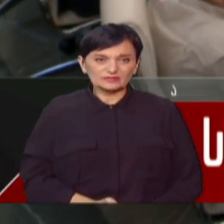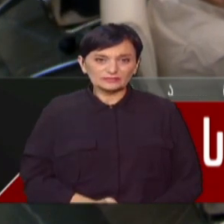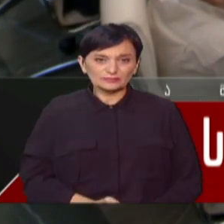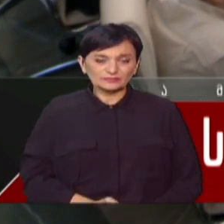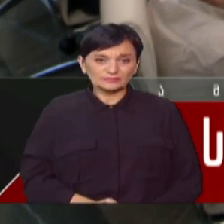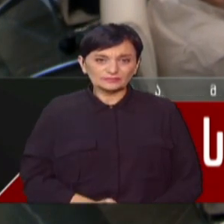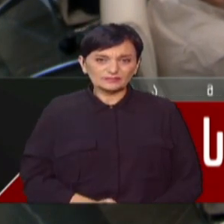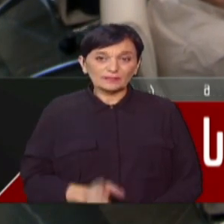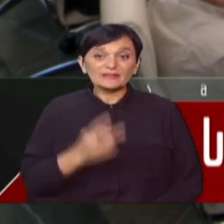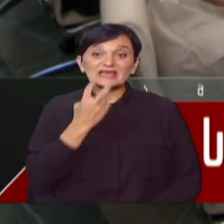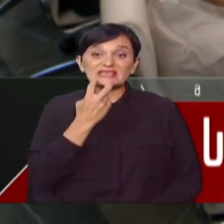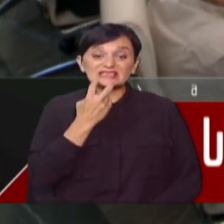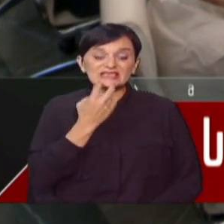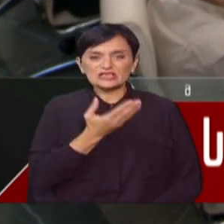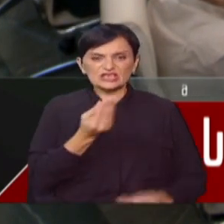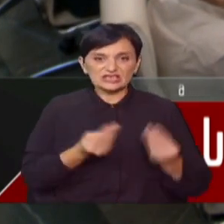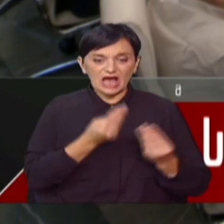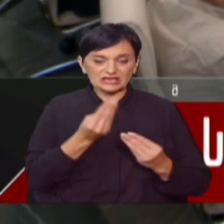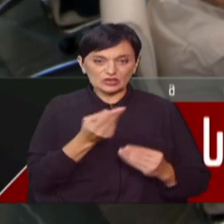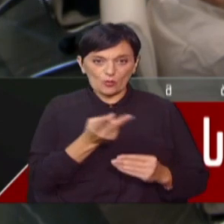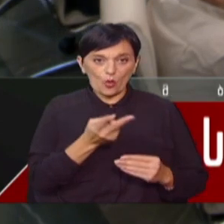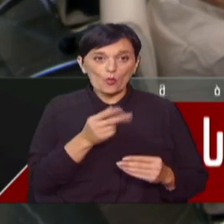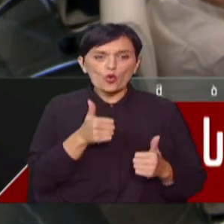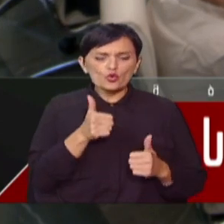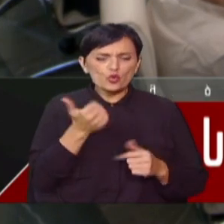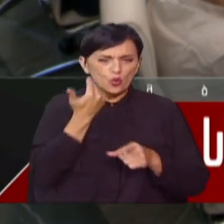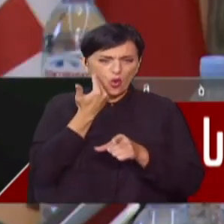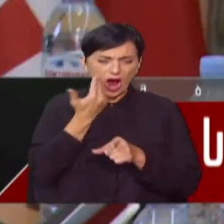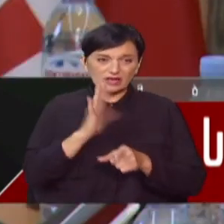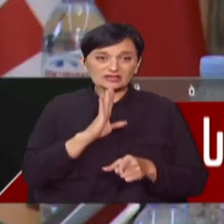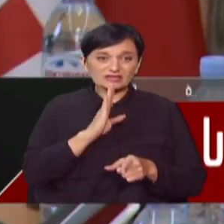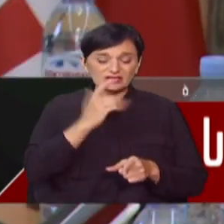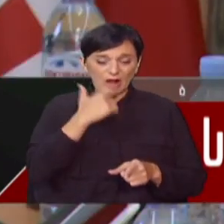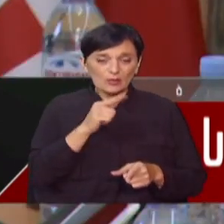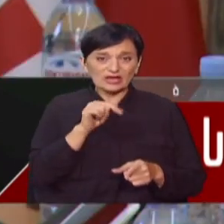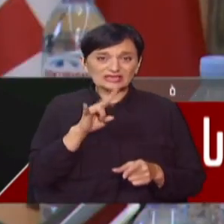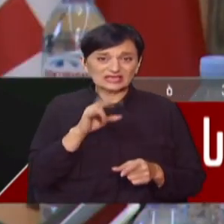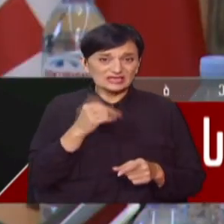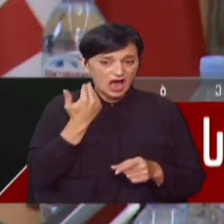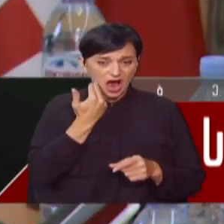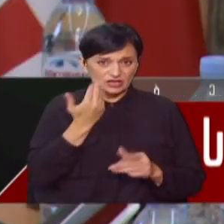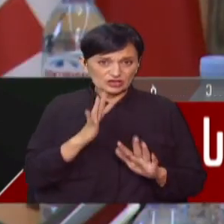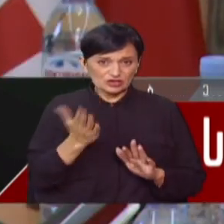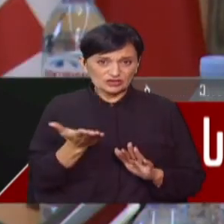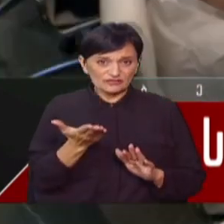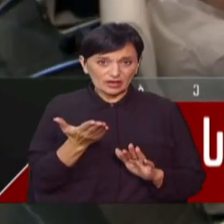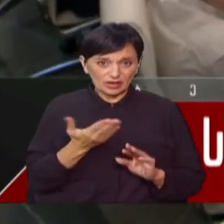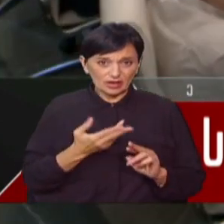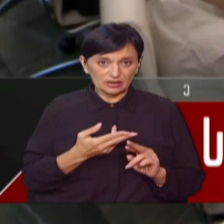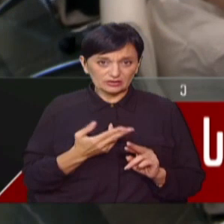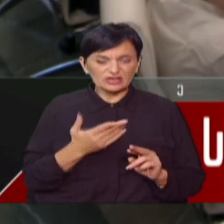არის. სიცილი გასთამაშებს ორივეს. აი როგორ არ ცხვენია ალბათონთია, როგორ არ ცხვენია. აი ხო